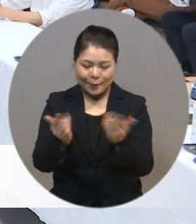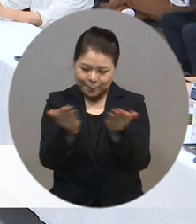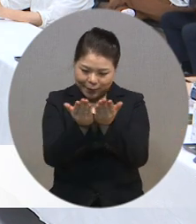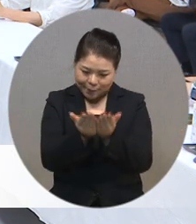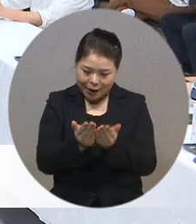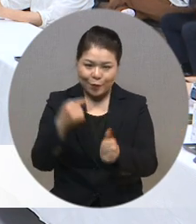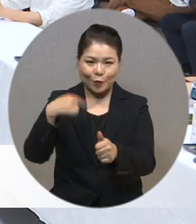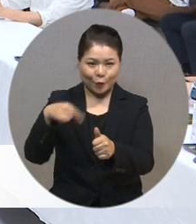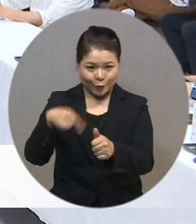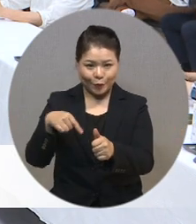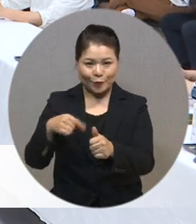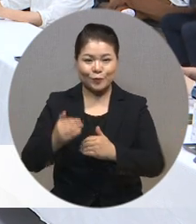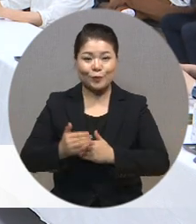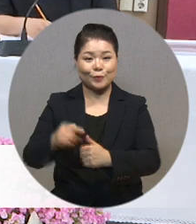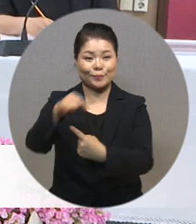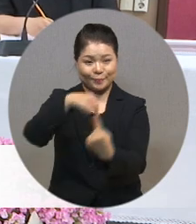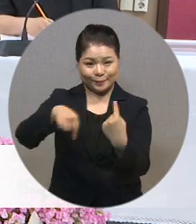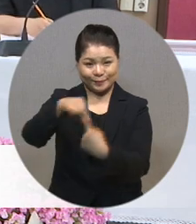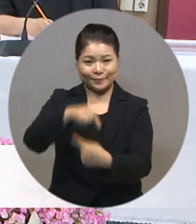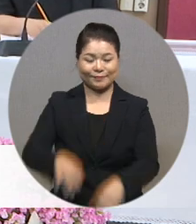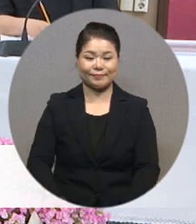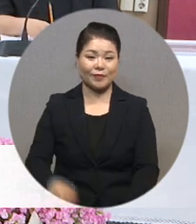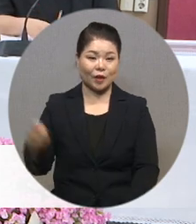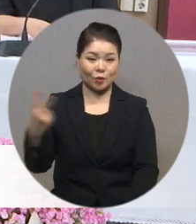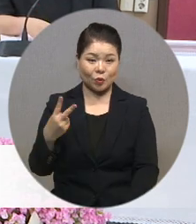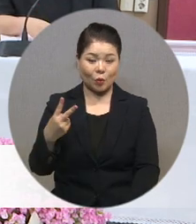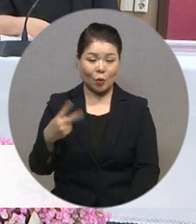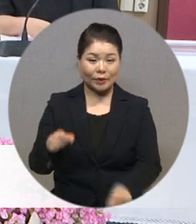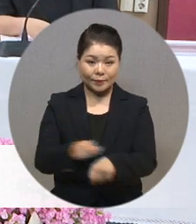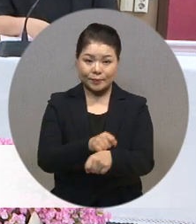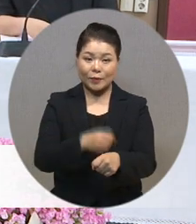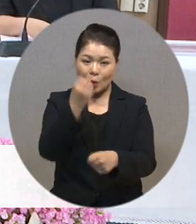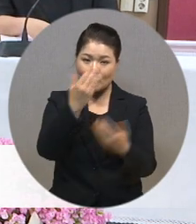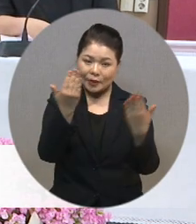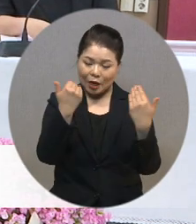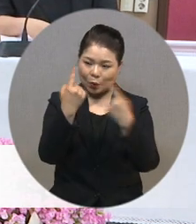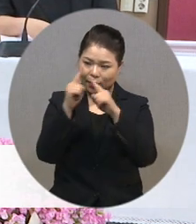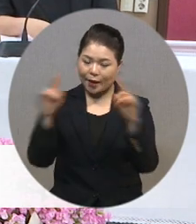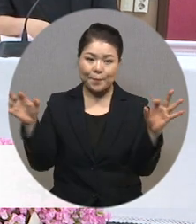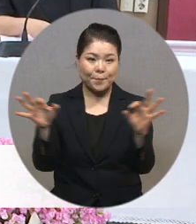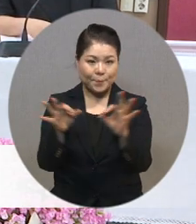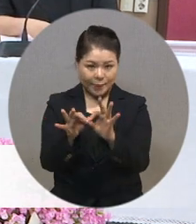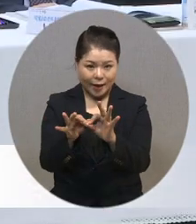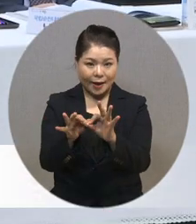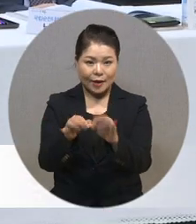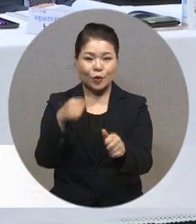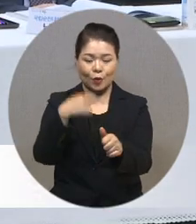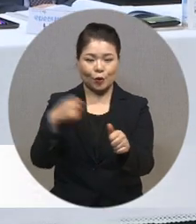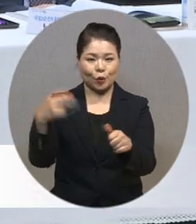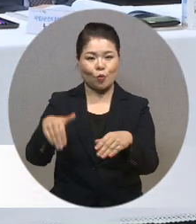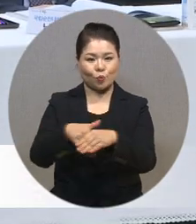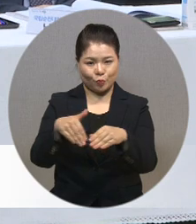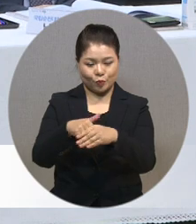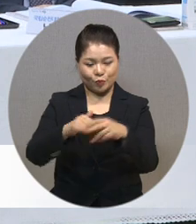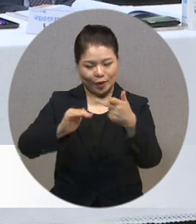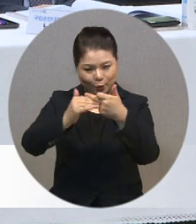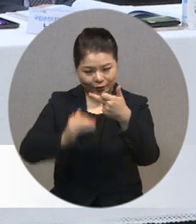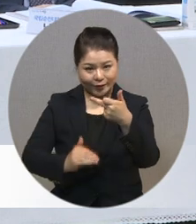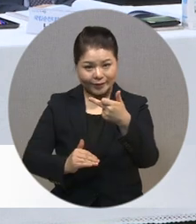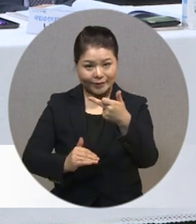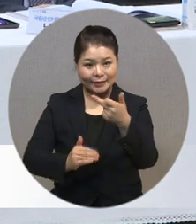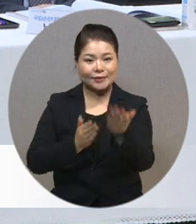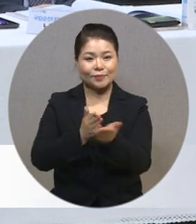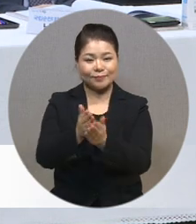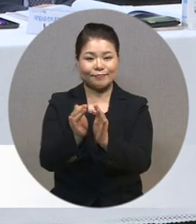맞춤형 교육 과정을 운영합니다. 또한 특성화고와 대학을 연결하는 교육 및 문화 콘텐츠 전문